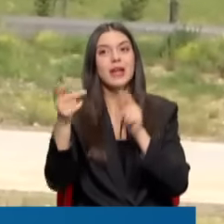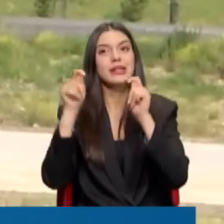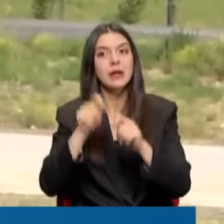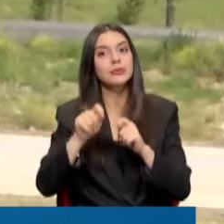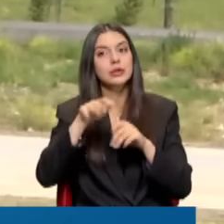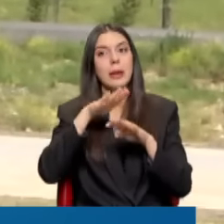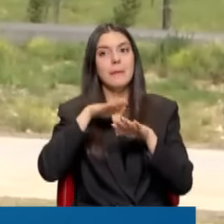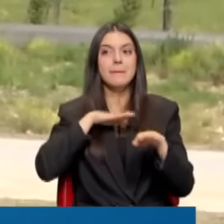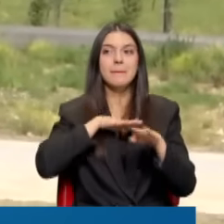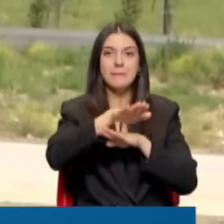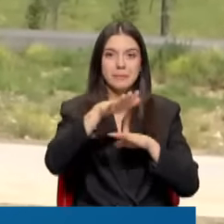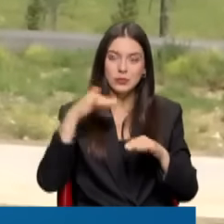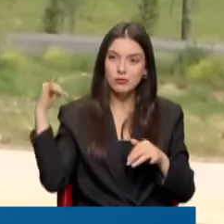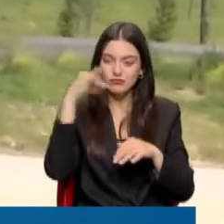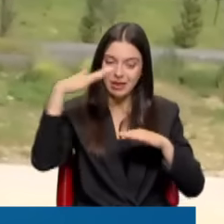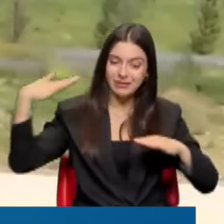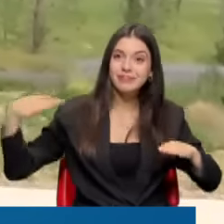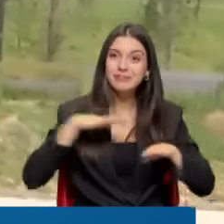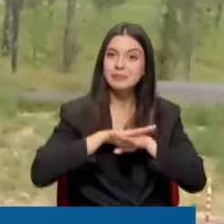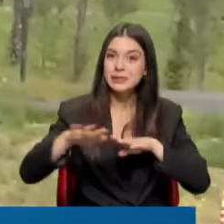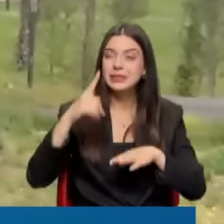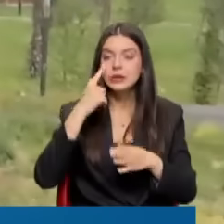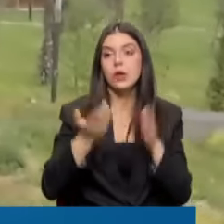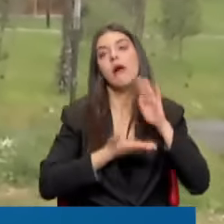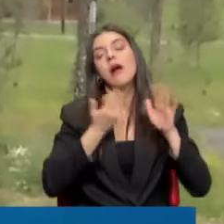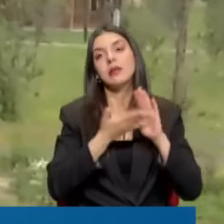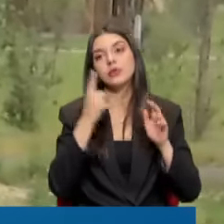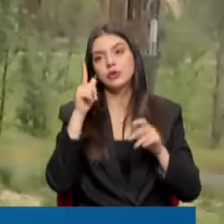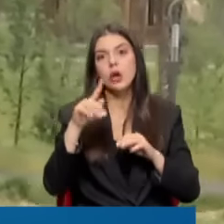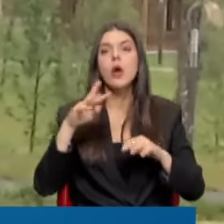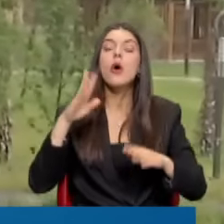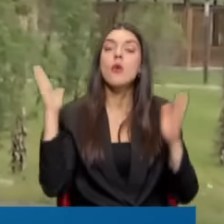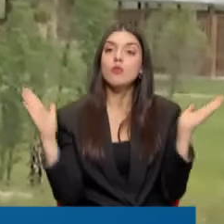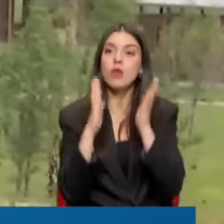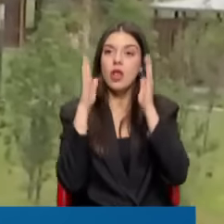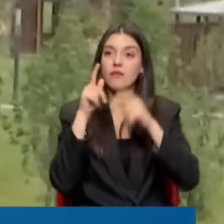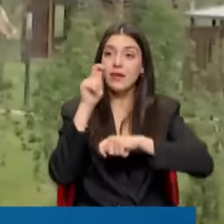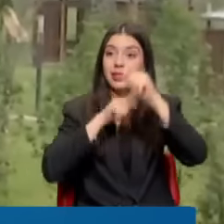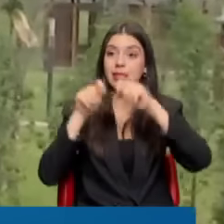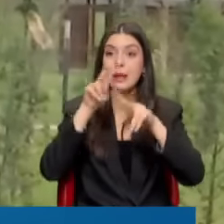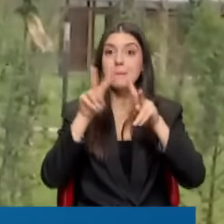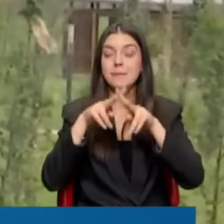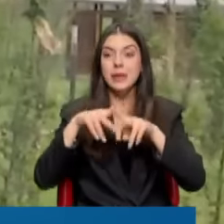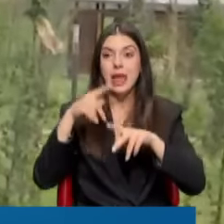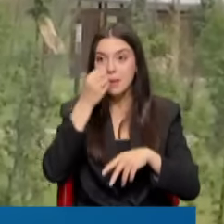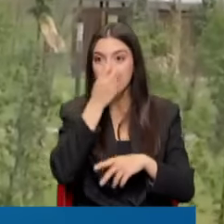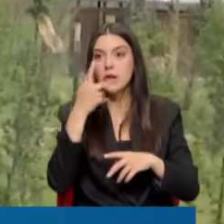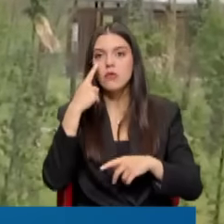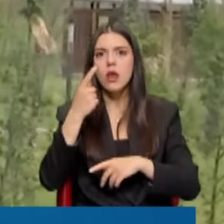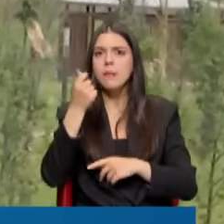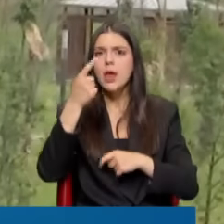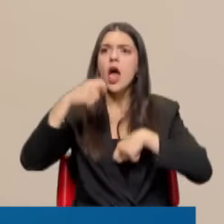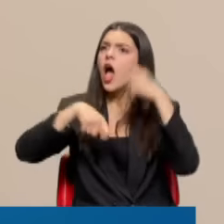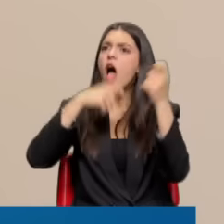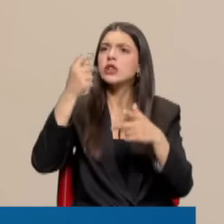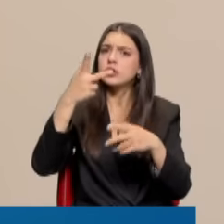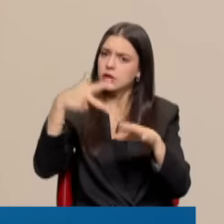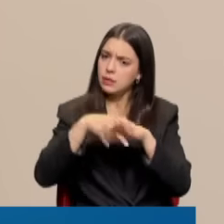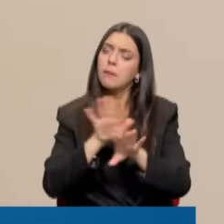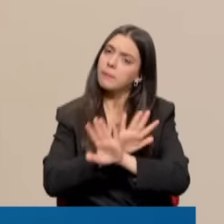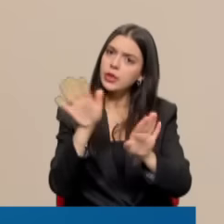pistler sökülmüştür yapımı durduruldu muhalefet yapımı durdurulan millet bahçelerine harcanan paralara ses yükseltti